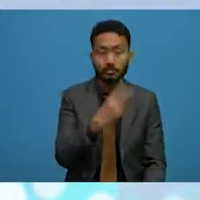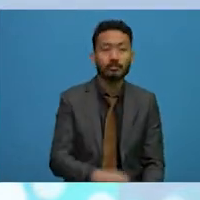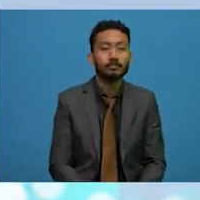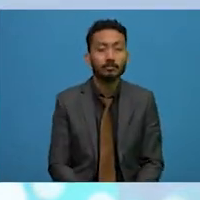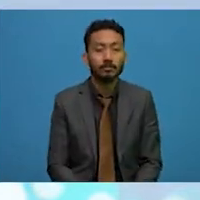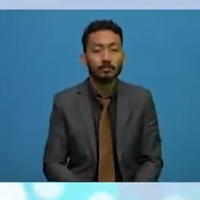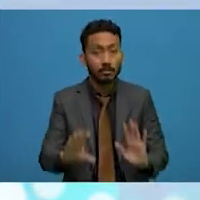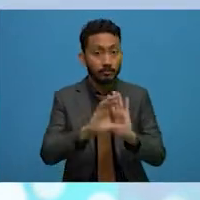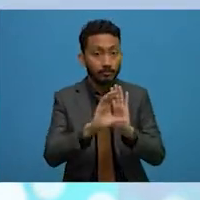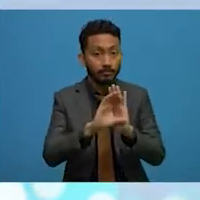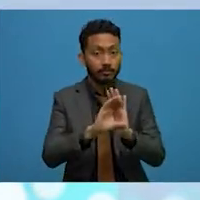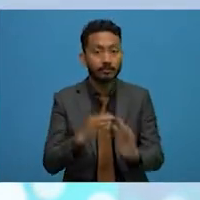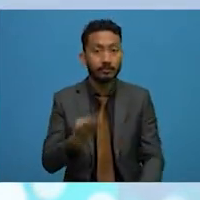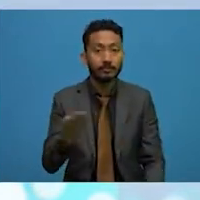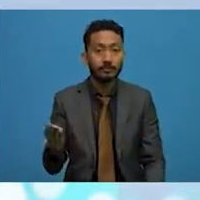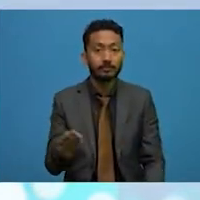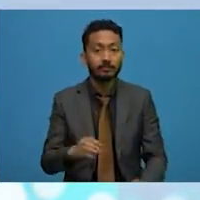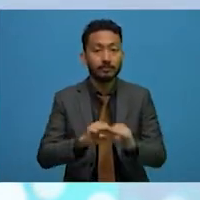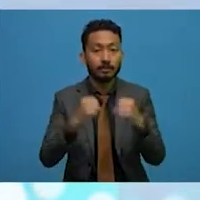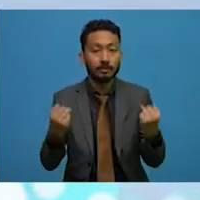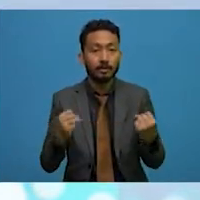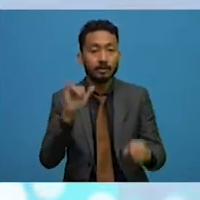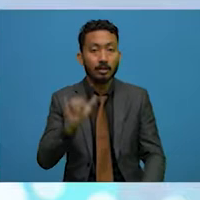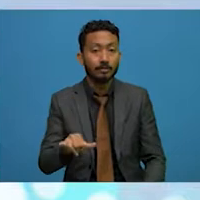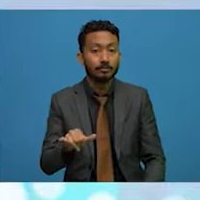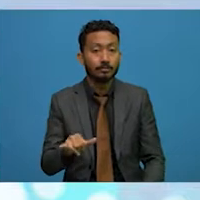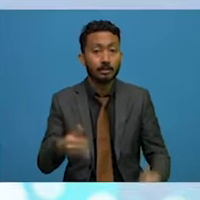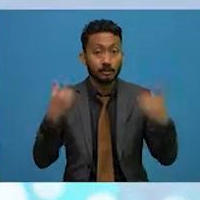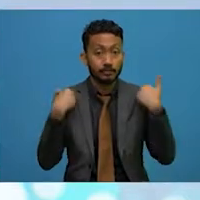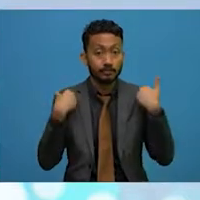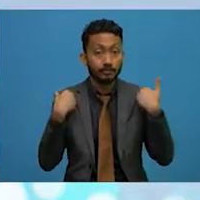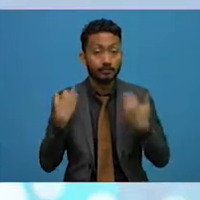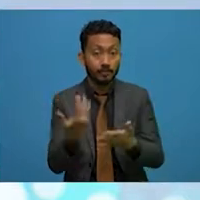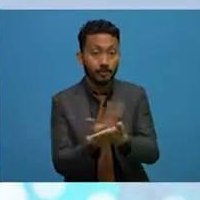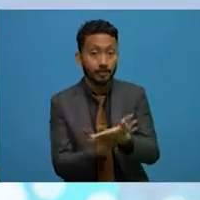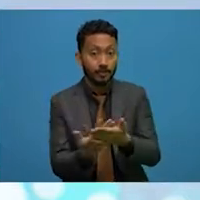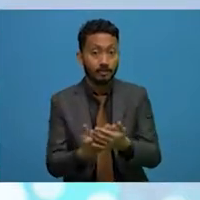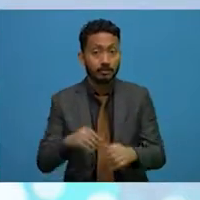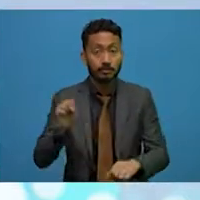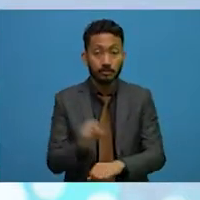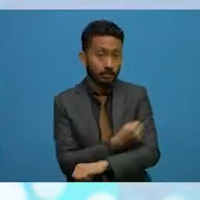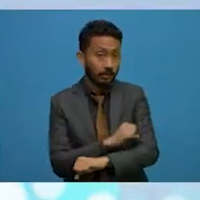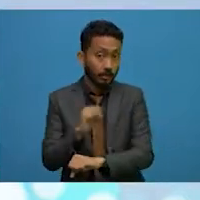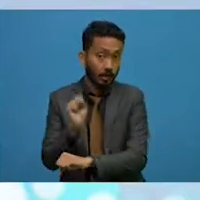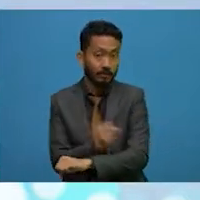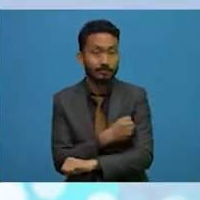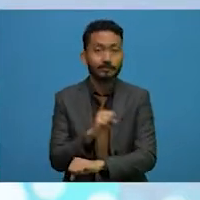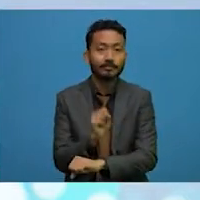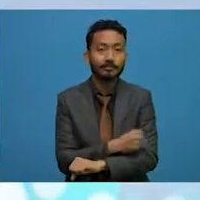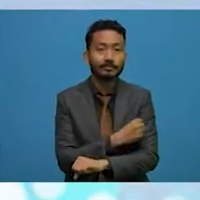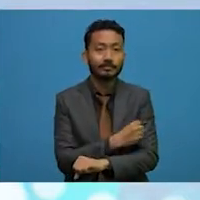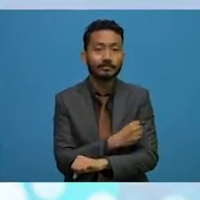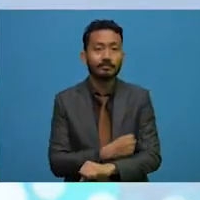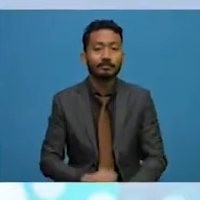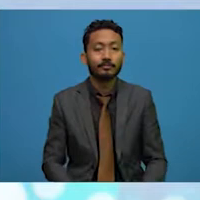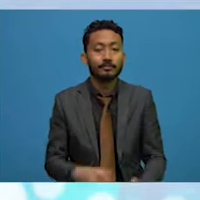Contohnya, bahan sastera yang hendak dimultimediakan adalah sajak. Pemilihan teks untuk baris-baris